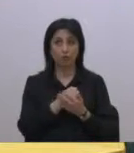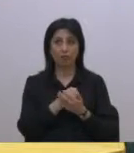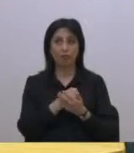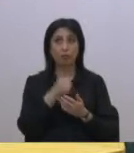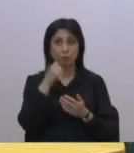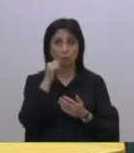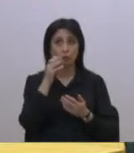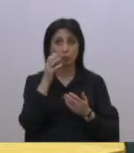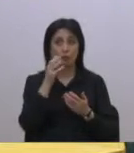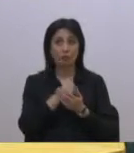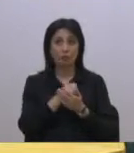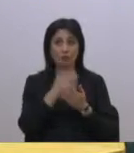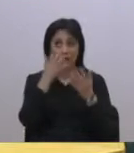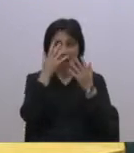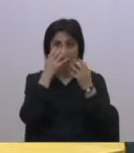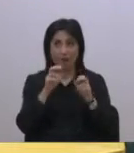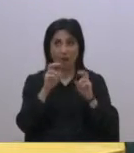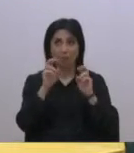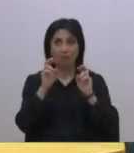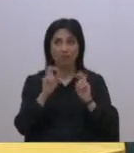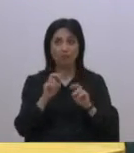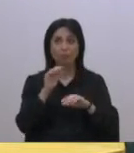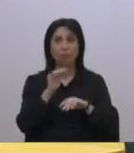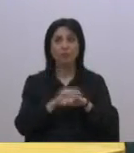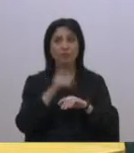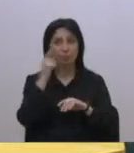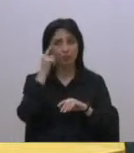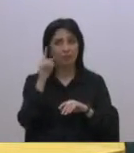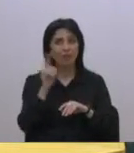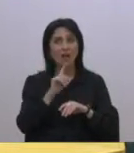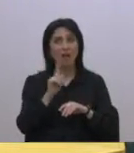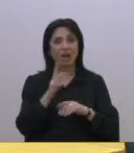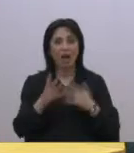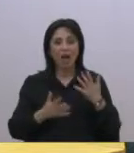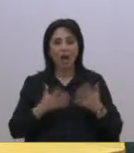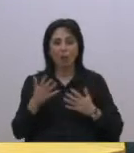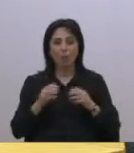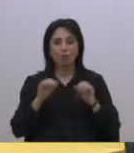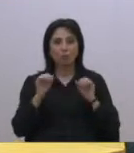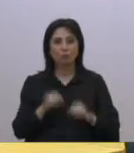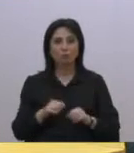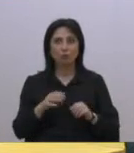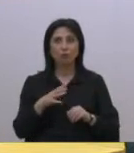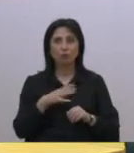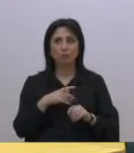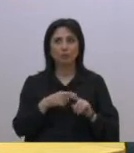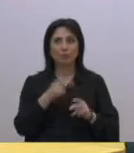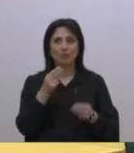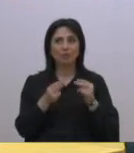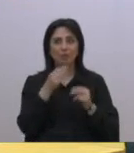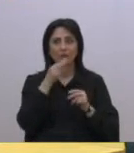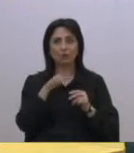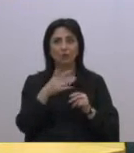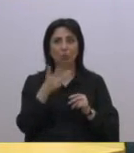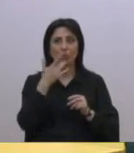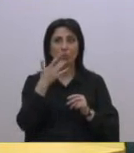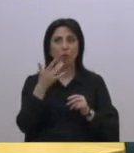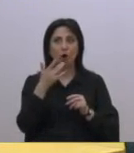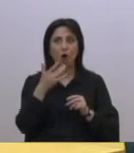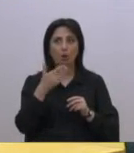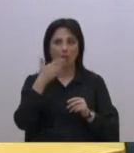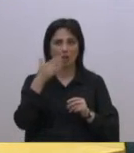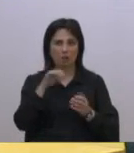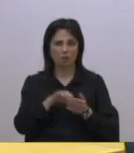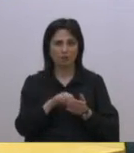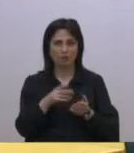გუშინ რომ მოვიგეთ ღამე ბიჭი და ფაქტობრივად ფიქრობდი რომ რა ემოცია შეიძლებოდა ყოფილიყო ამ თამაშის მერე პოლიტიკური გამოსვლის